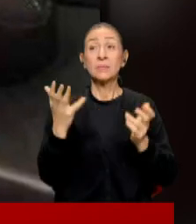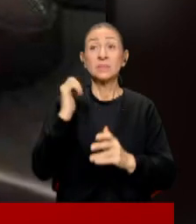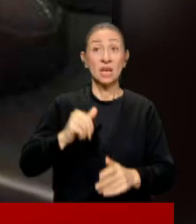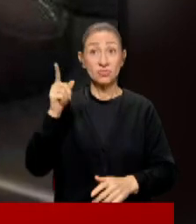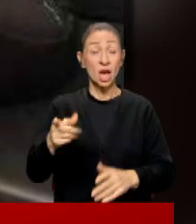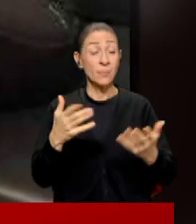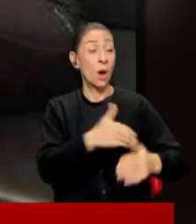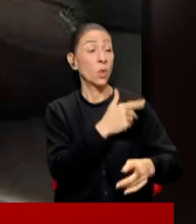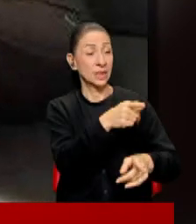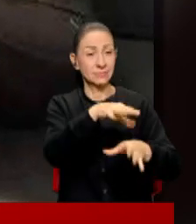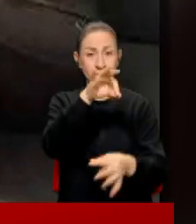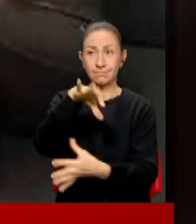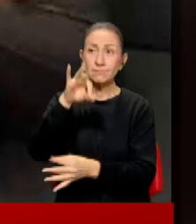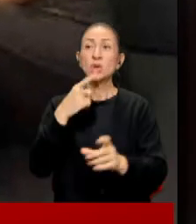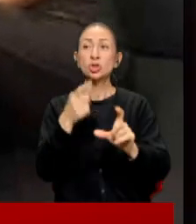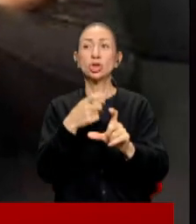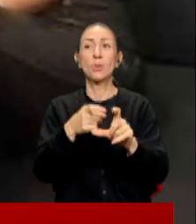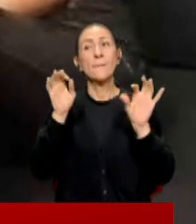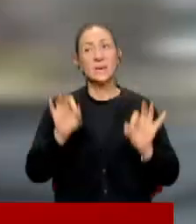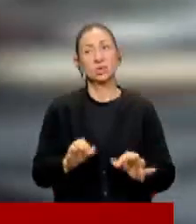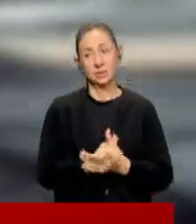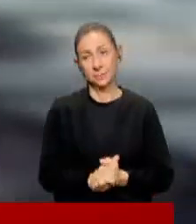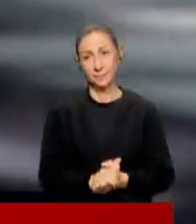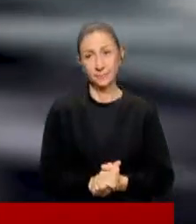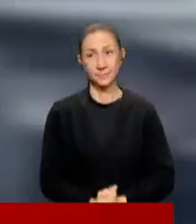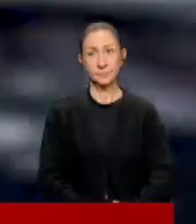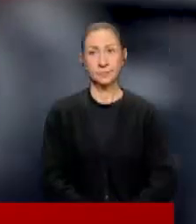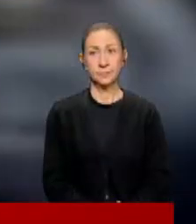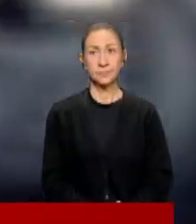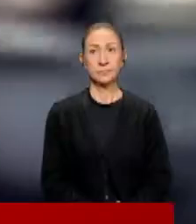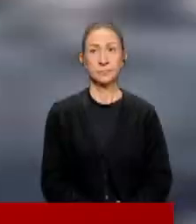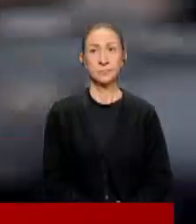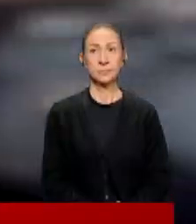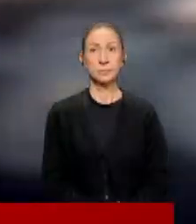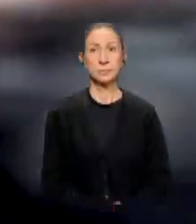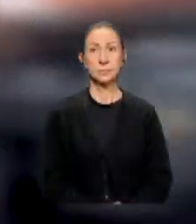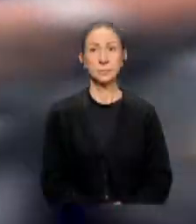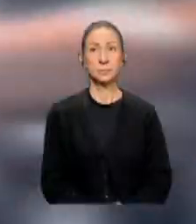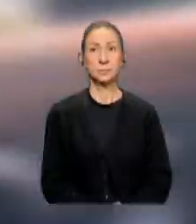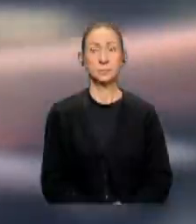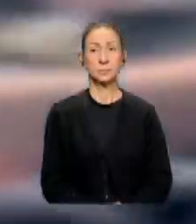Savcı hem de Avukat hakkında soruşturma başlatıldı gü yür canım canım